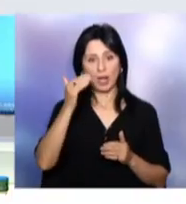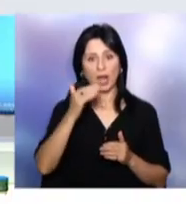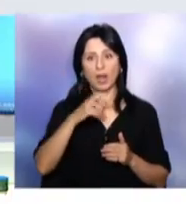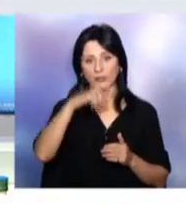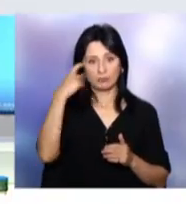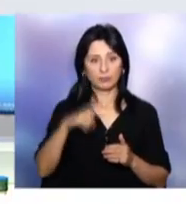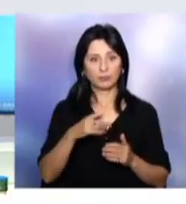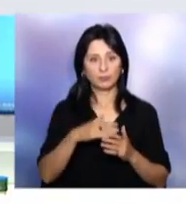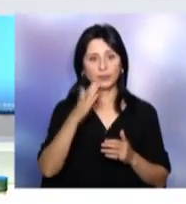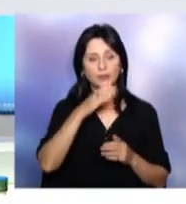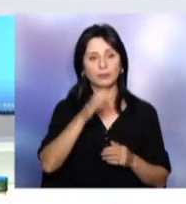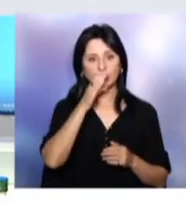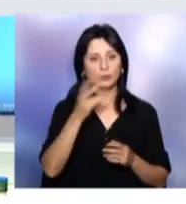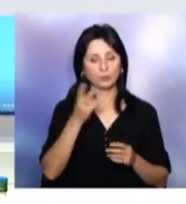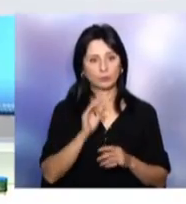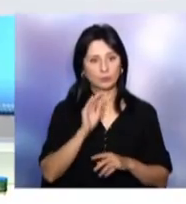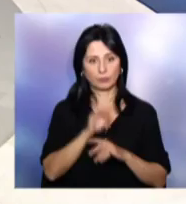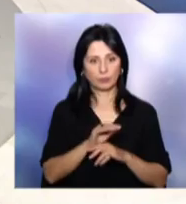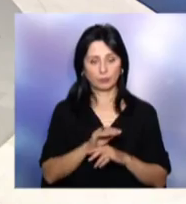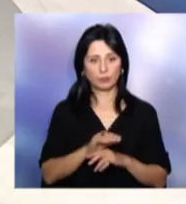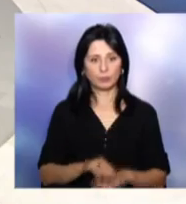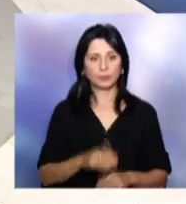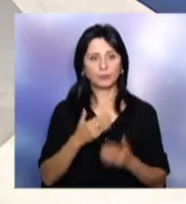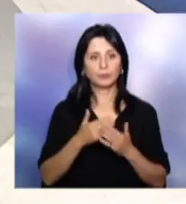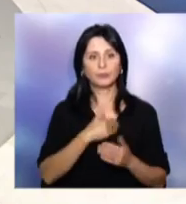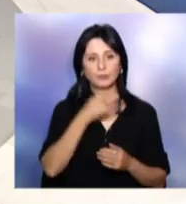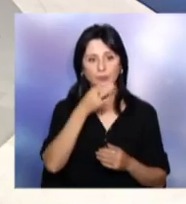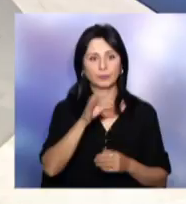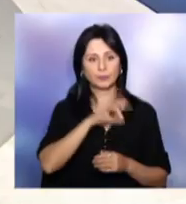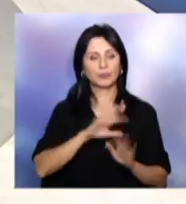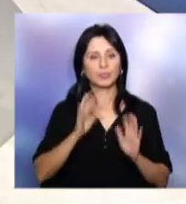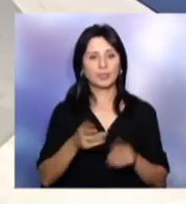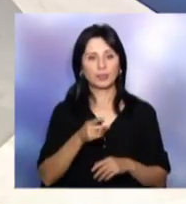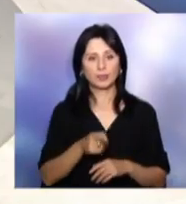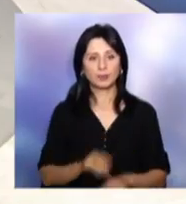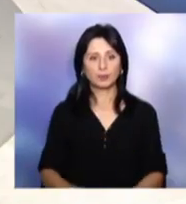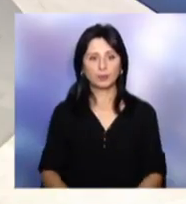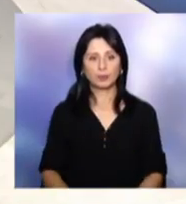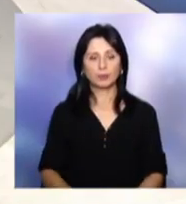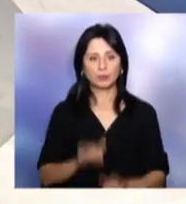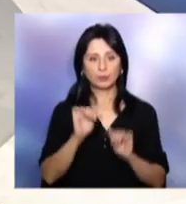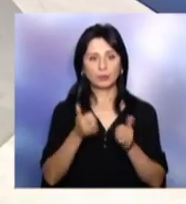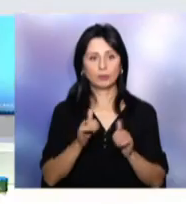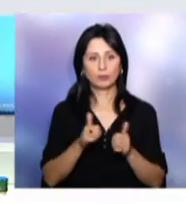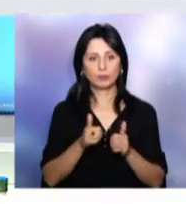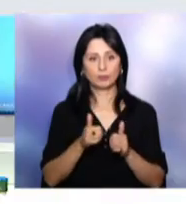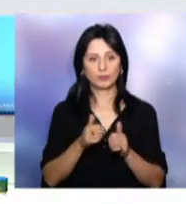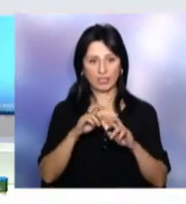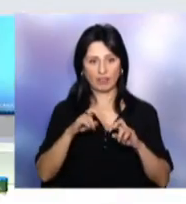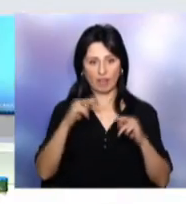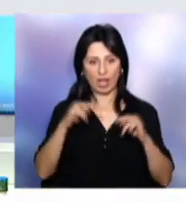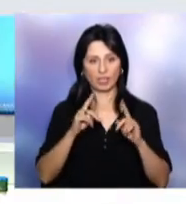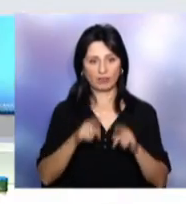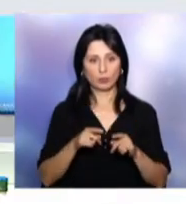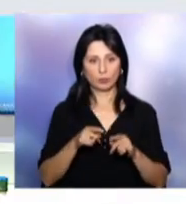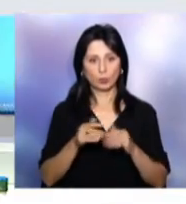ტემპერატურას დაუმატებთ, წყლის მოხმარება ძალიან მაღალი უნდა იყოს, მაგრამ მე მინდა ვისარგებლო შემთხვევით, როგორც კვლევა